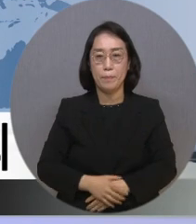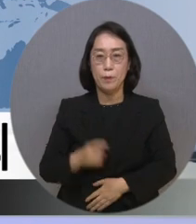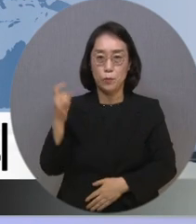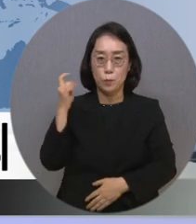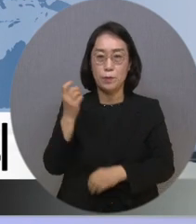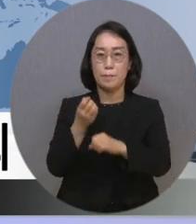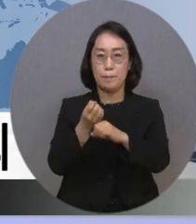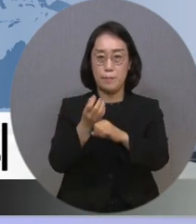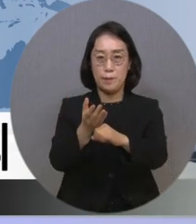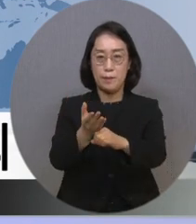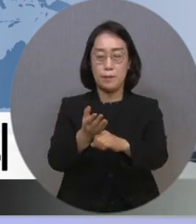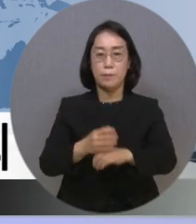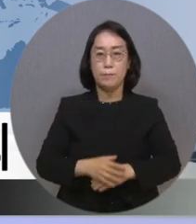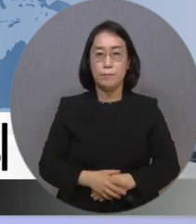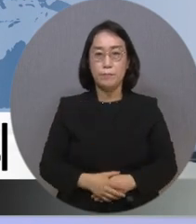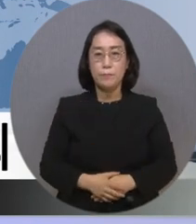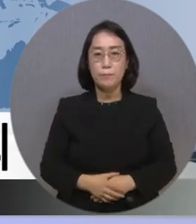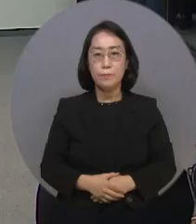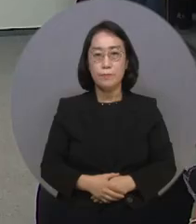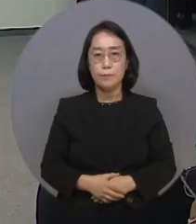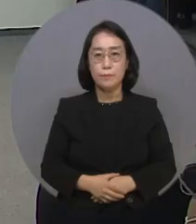소식 박성용 기자가 전합니다.